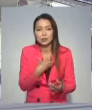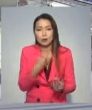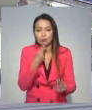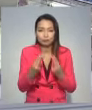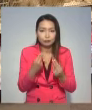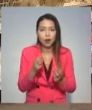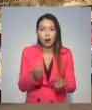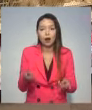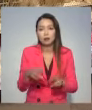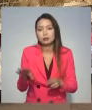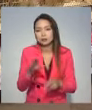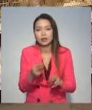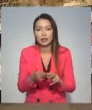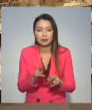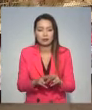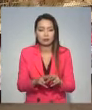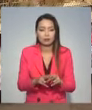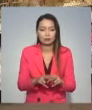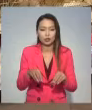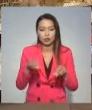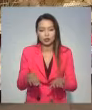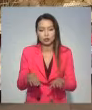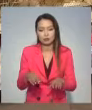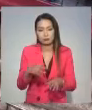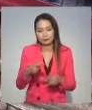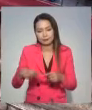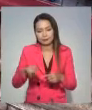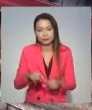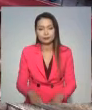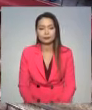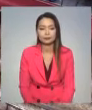правила диктуются извне, говорит вице-премьер.